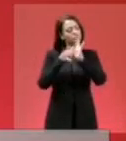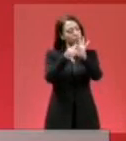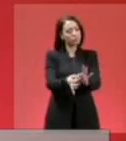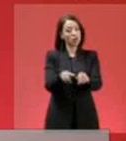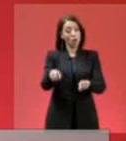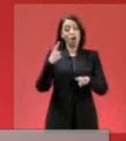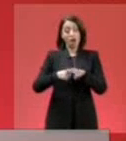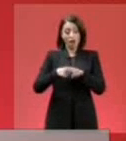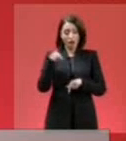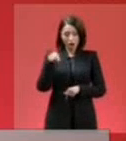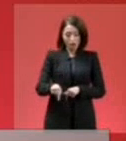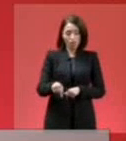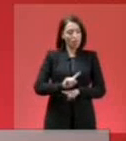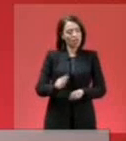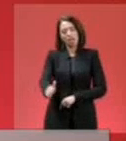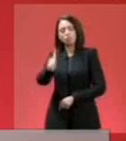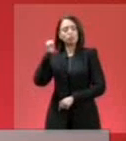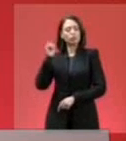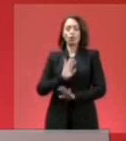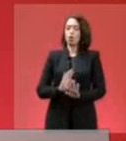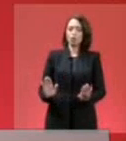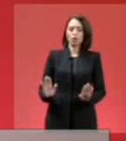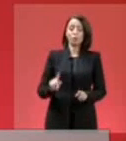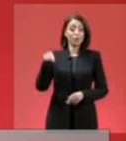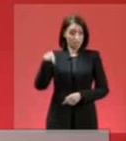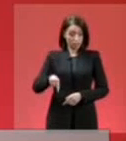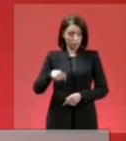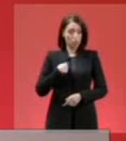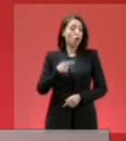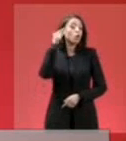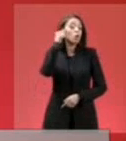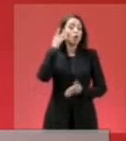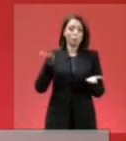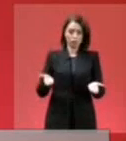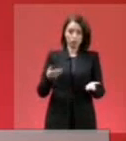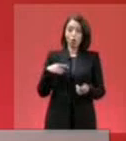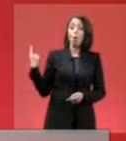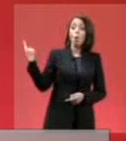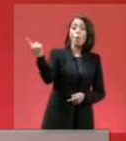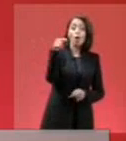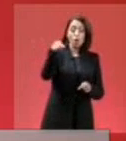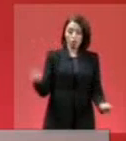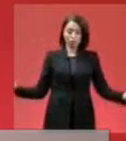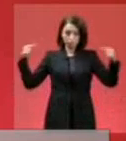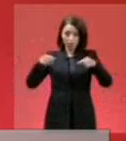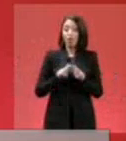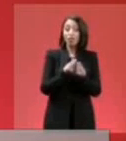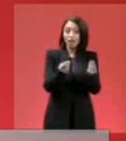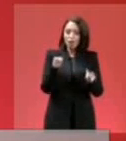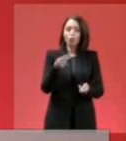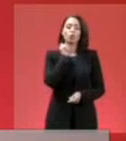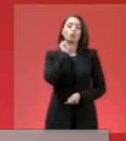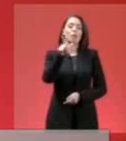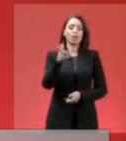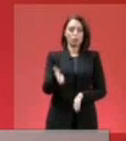και ότι η Ελλάδα δεν θα γυρίσει πίσω. Και σήμερα νομίζω ότι η δική σας παρουσία δίνει αυτό το